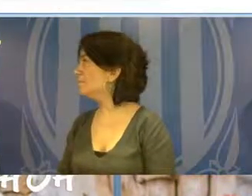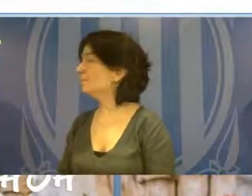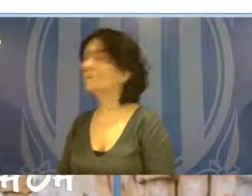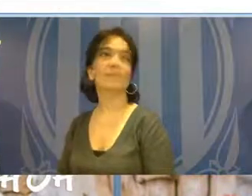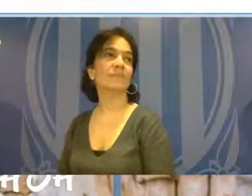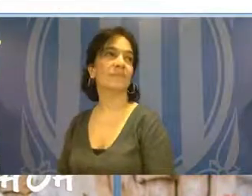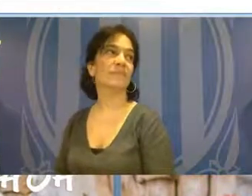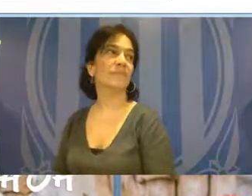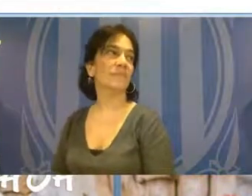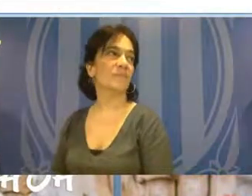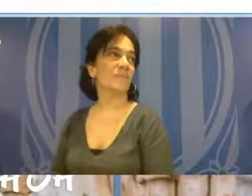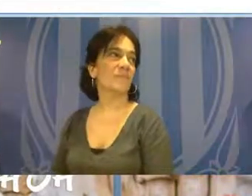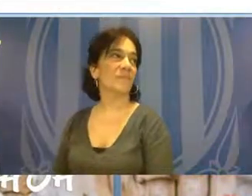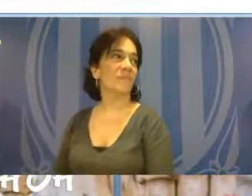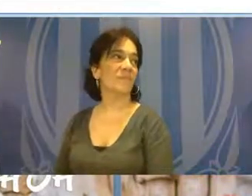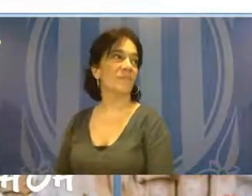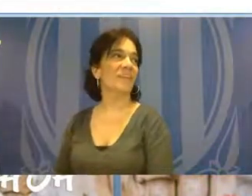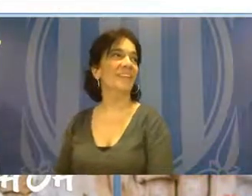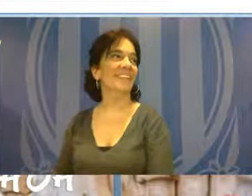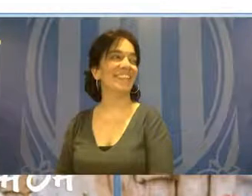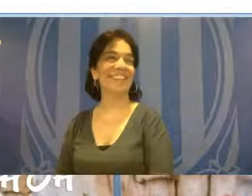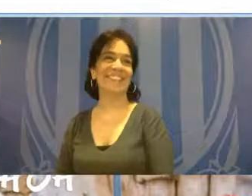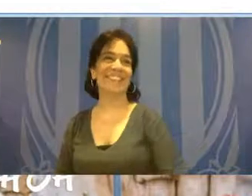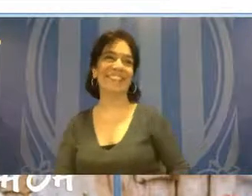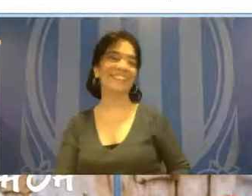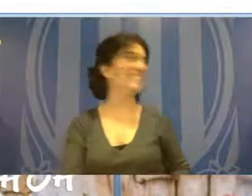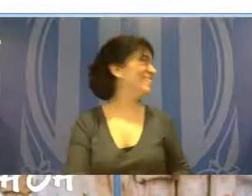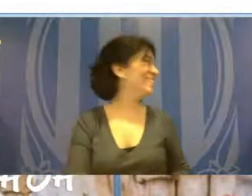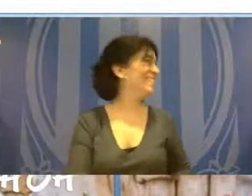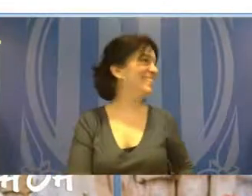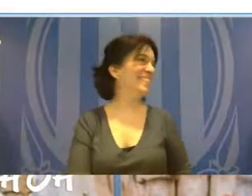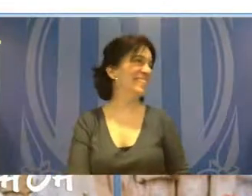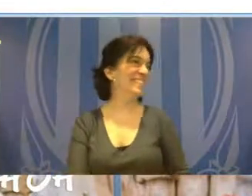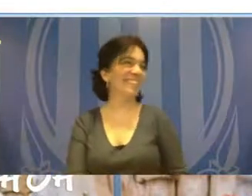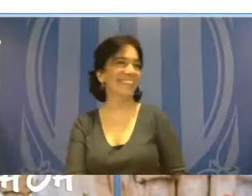llaus... I les depuradores. Les depuradores.